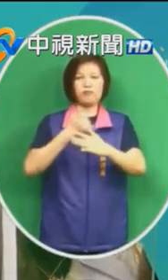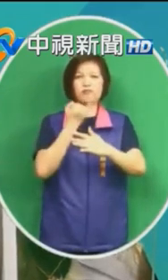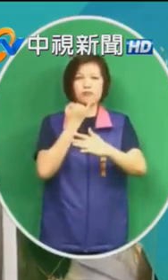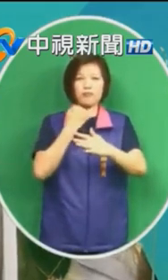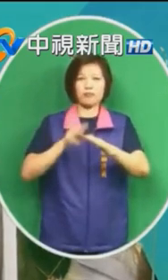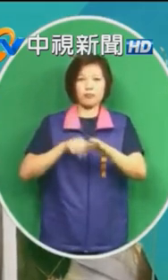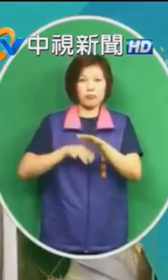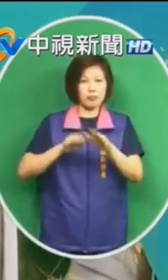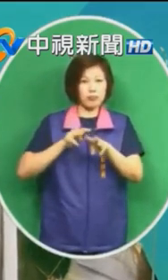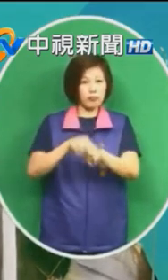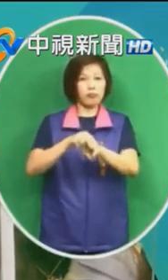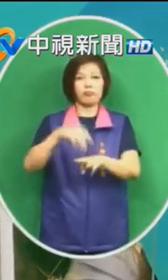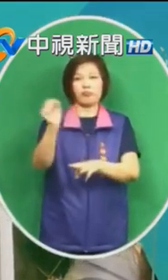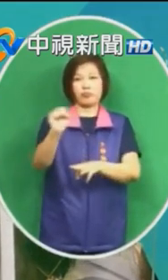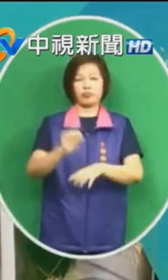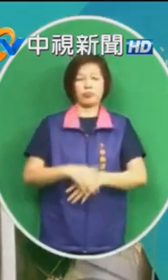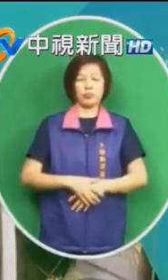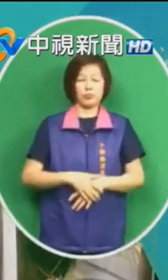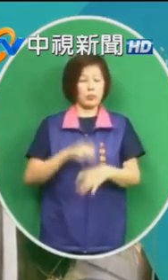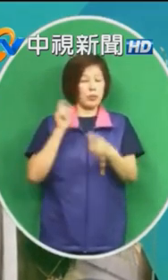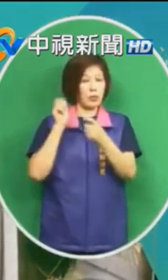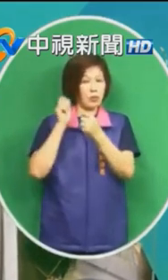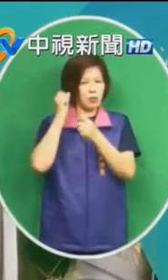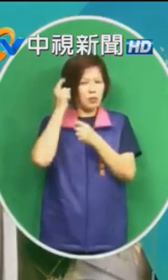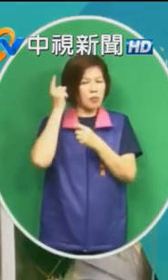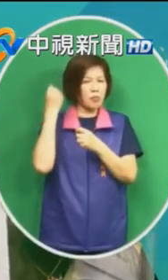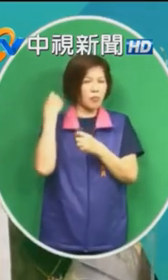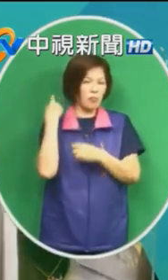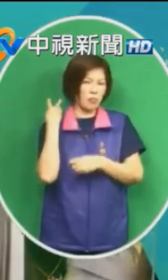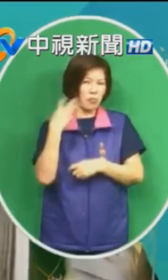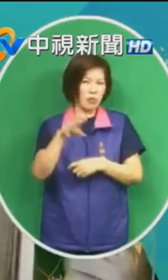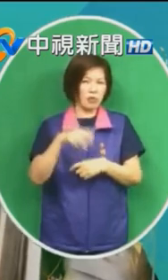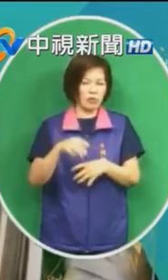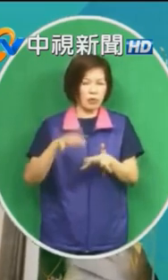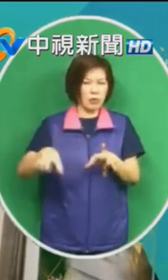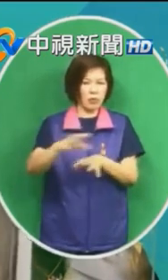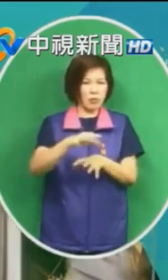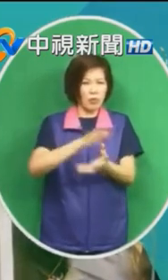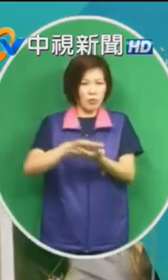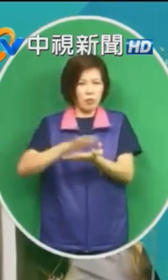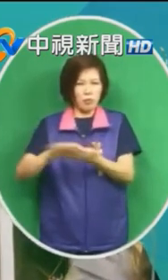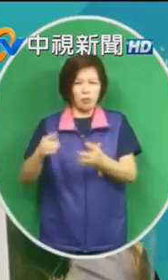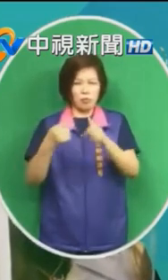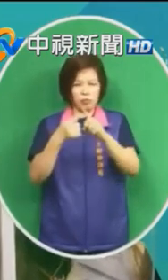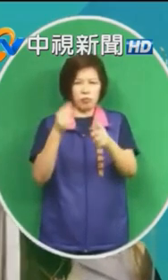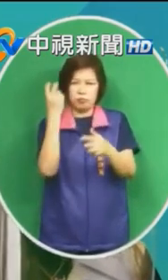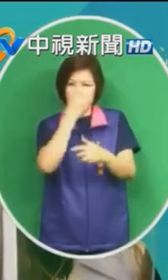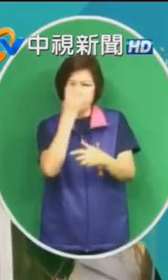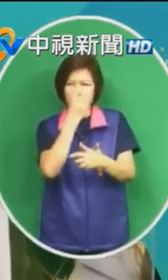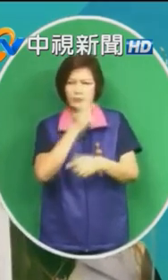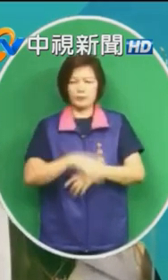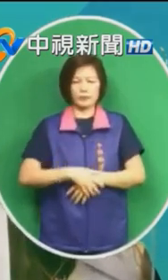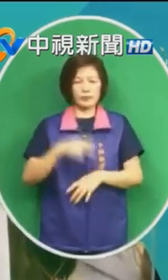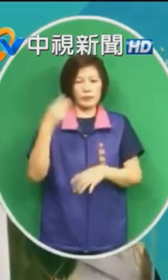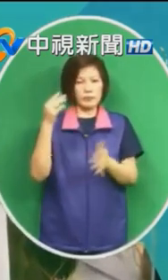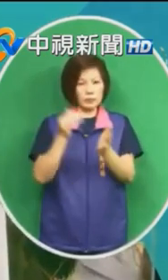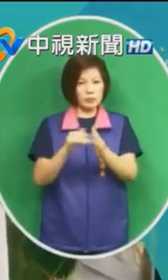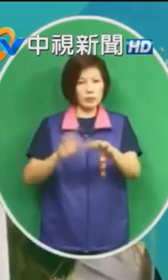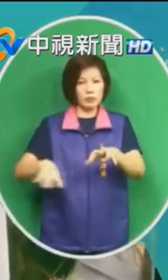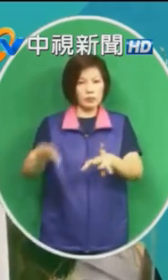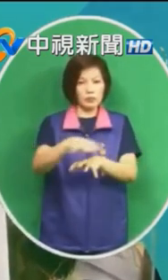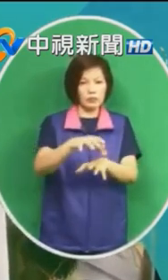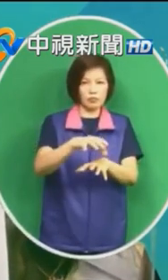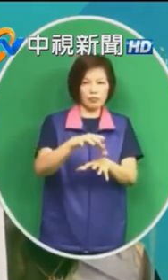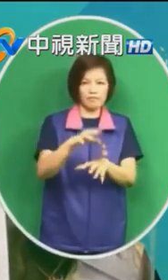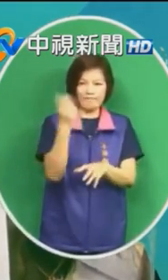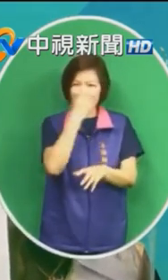么这两天我们还在密系从环境大清消，从人的采检之后到环境的采